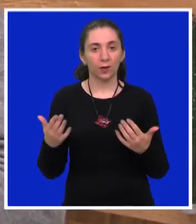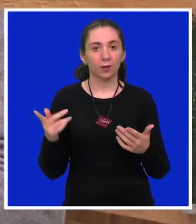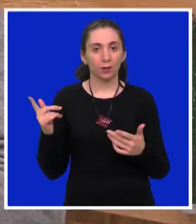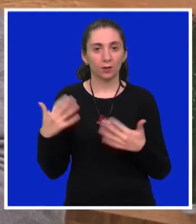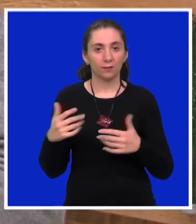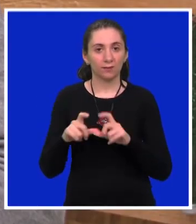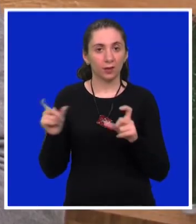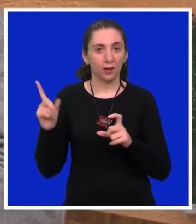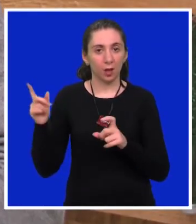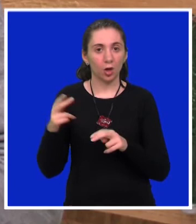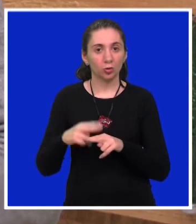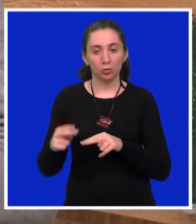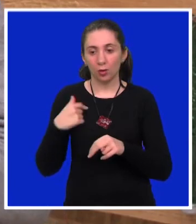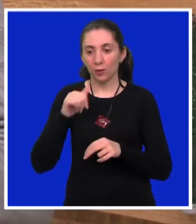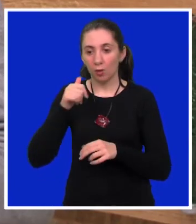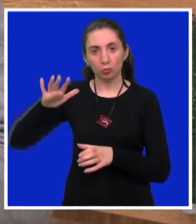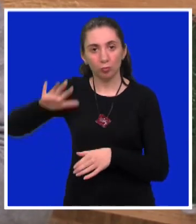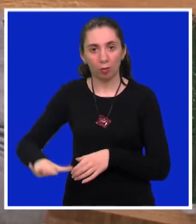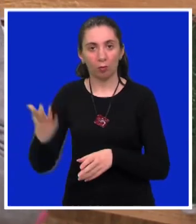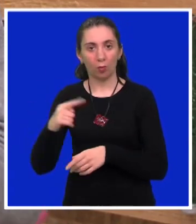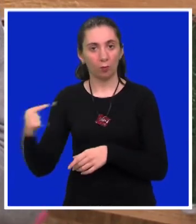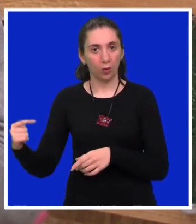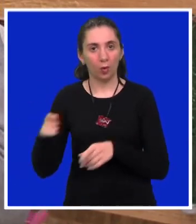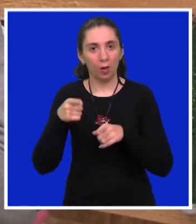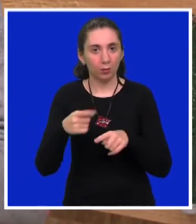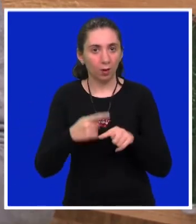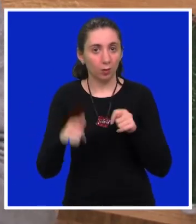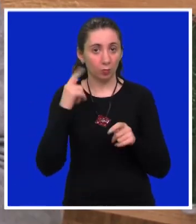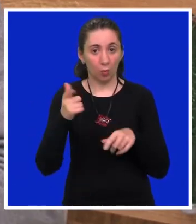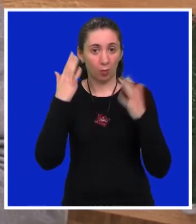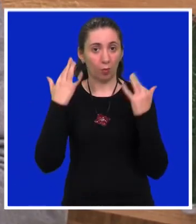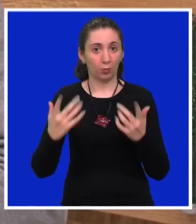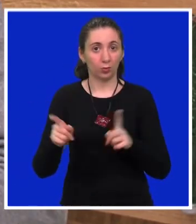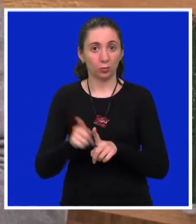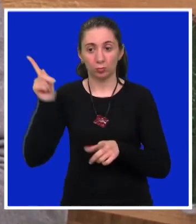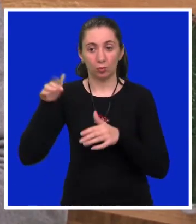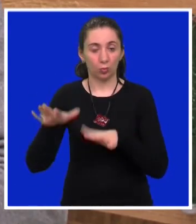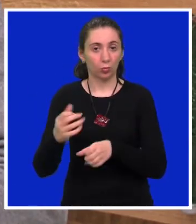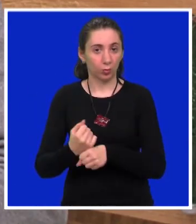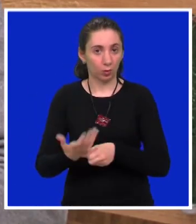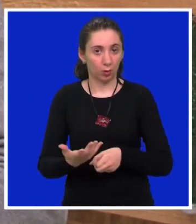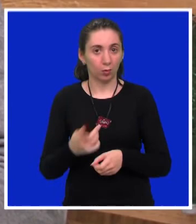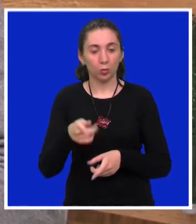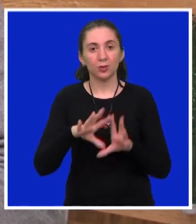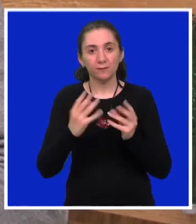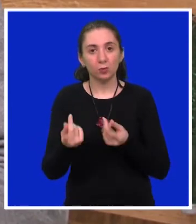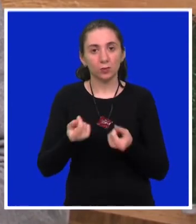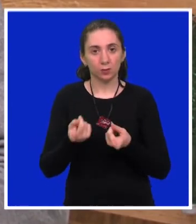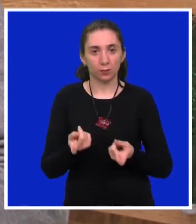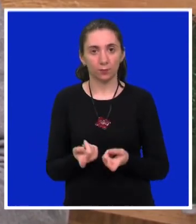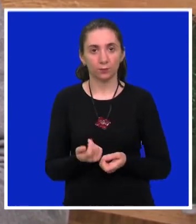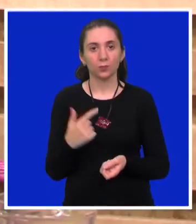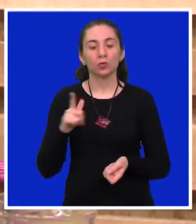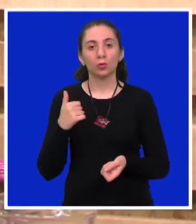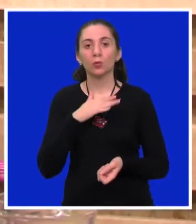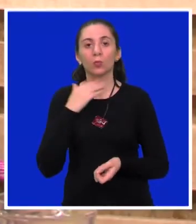ni tvrtku čistoća ne možemo gurati u minus, jel? Moramo i taj dio, i o tom moramo voditi brigu. Tako da je izazovno sve skupa.